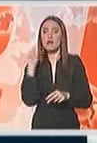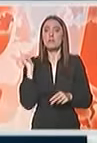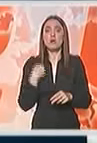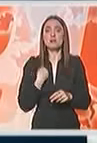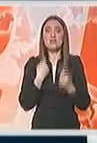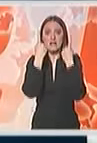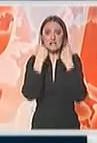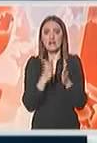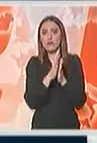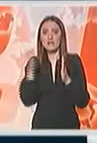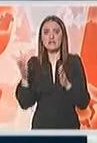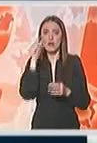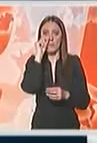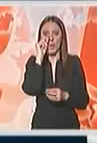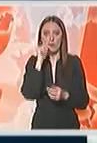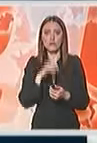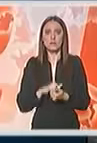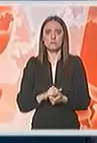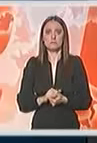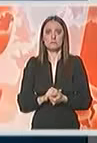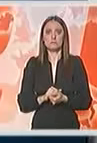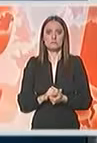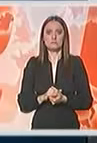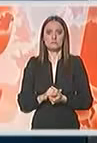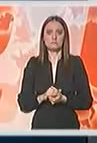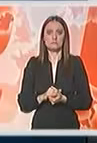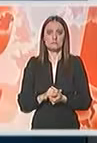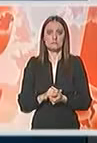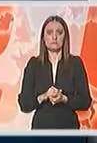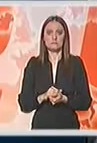da stanu na stranu naroda.